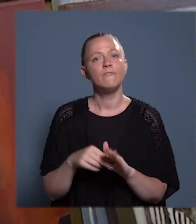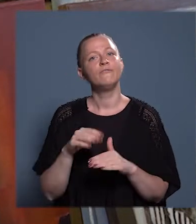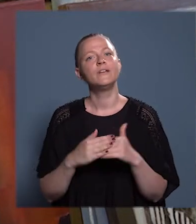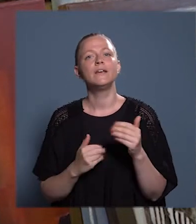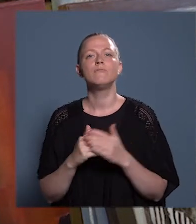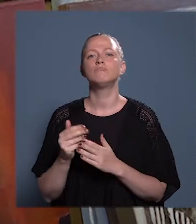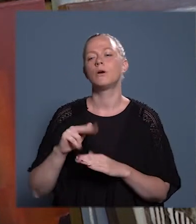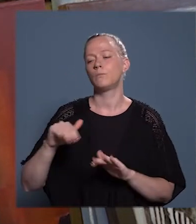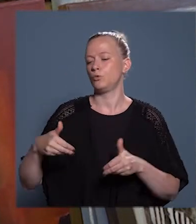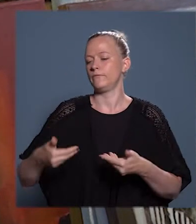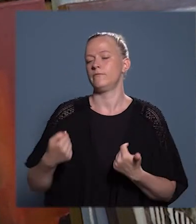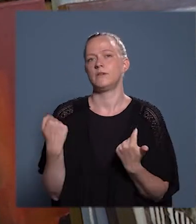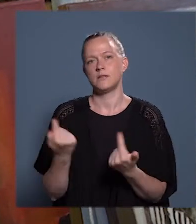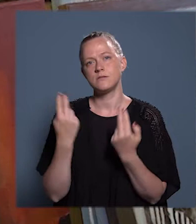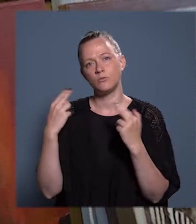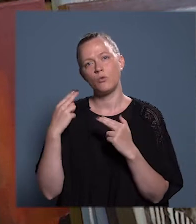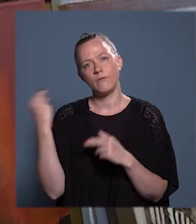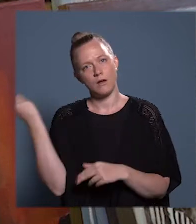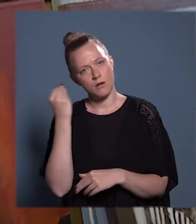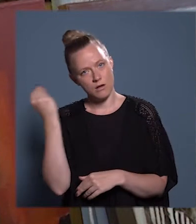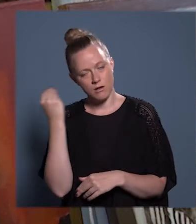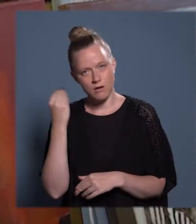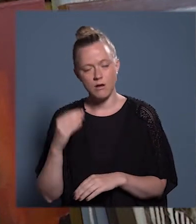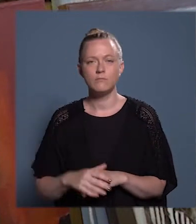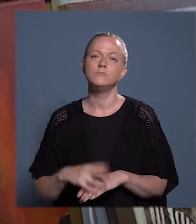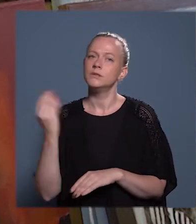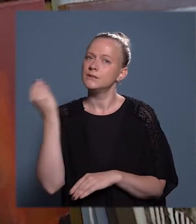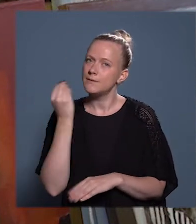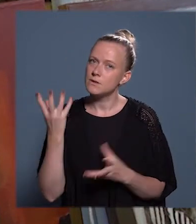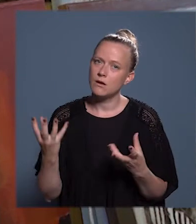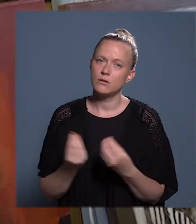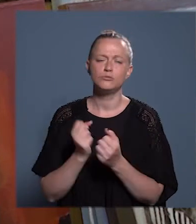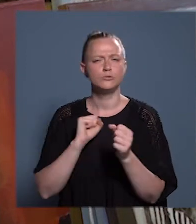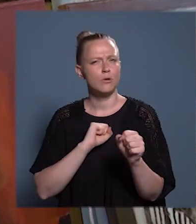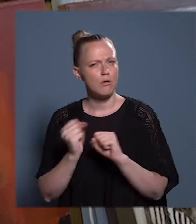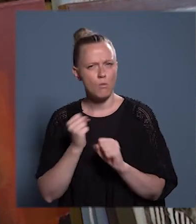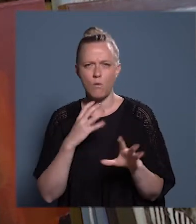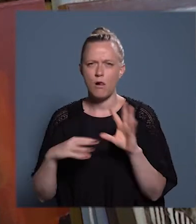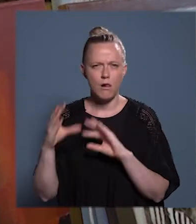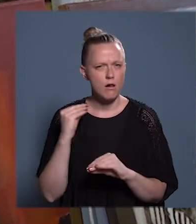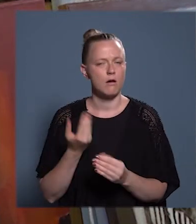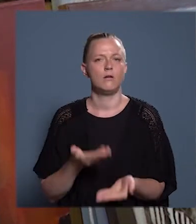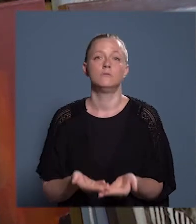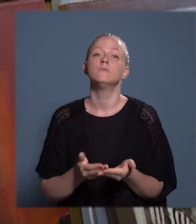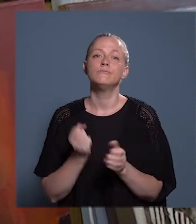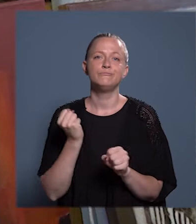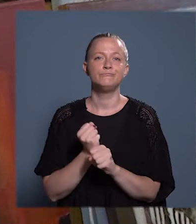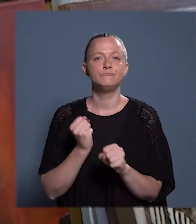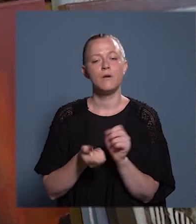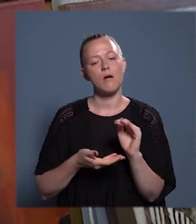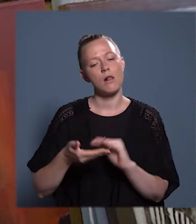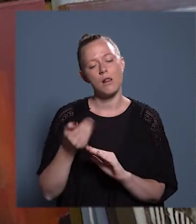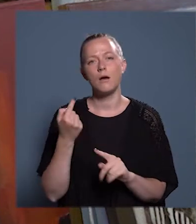iparművészekként, továbbtanulással és képzéssel és gyakorlattal dolgozunk az alapnak, és